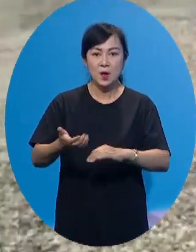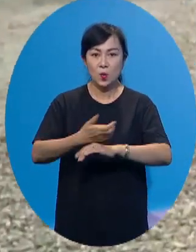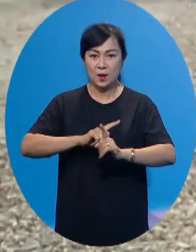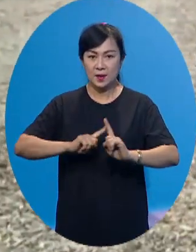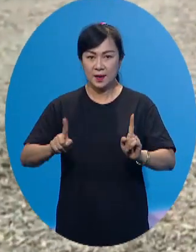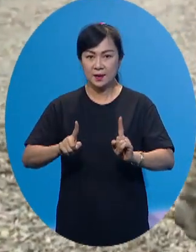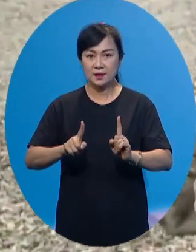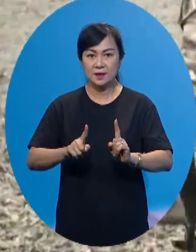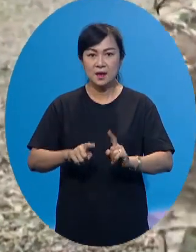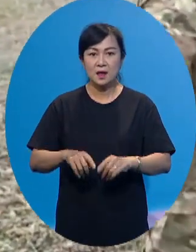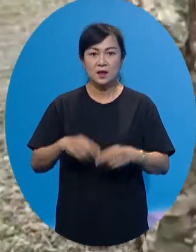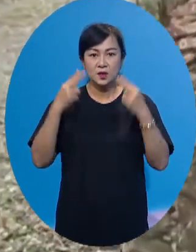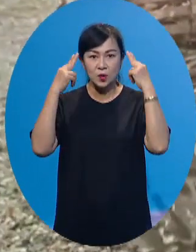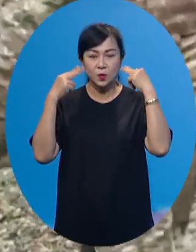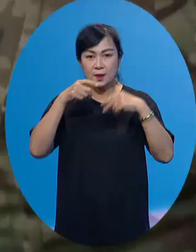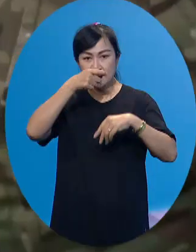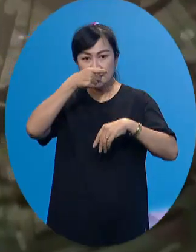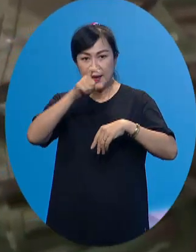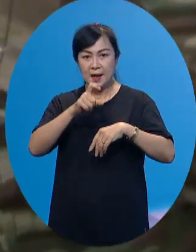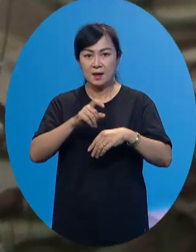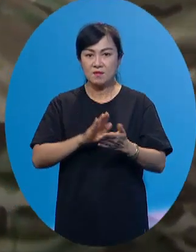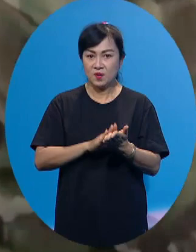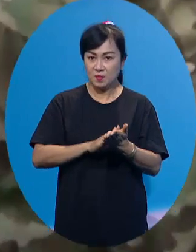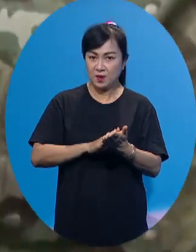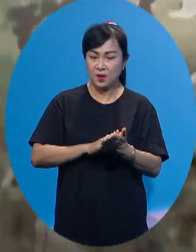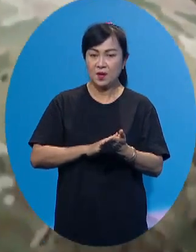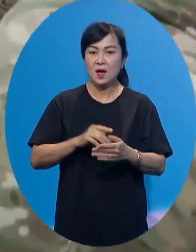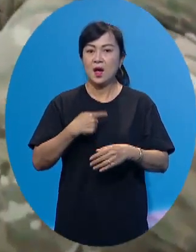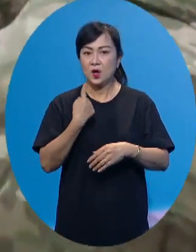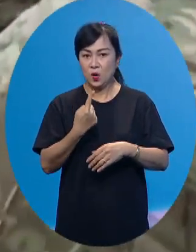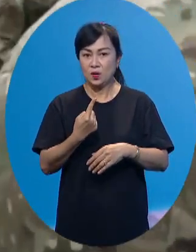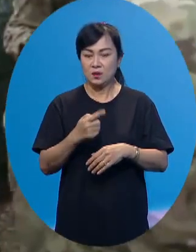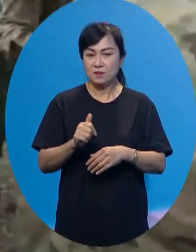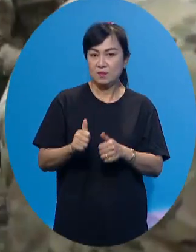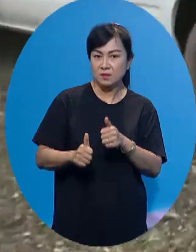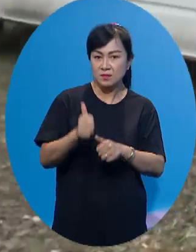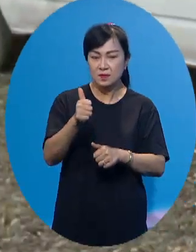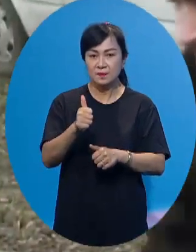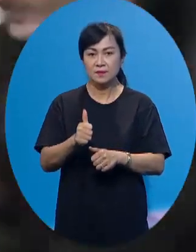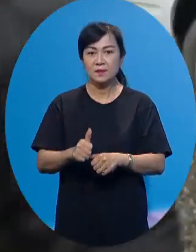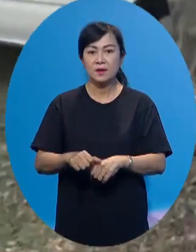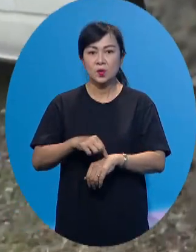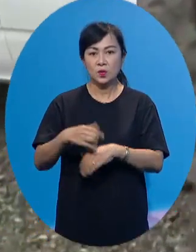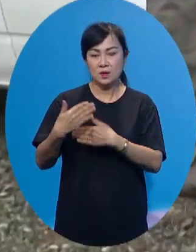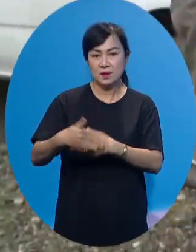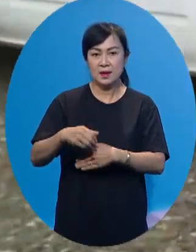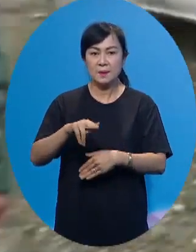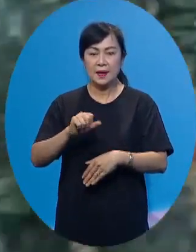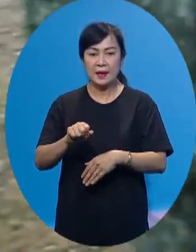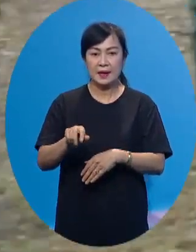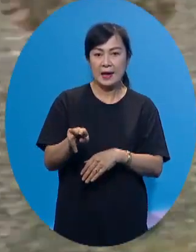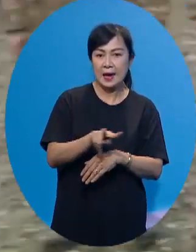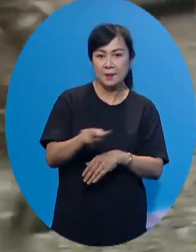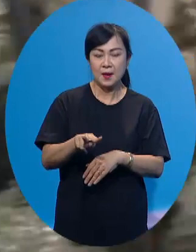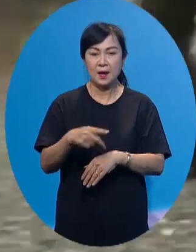nước khác trong khu vực như Thổ Nhĩ Kỳ và Nga đã hoan nghênh và gọi đây là bước đột phá. Những tuần gần đây, Armenia và